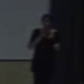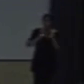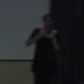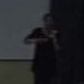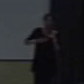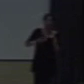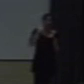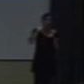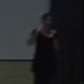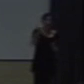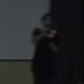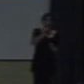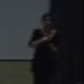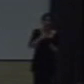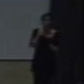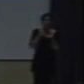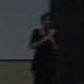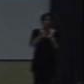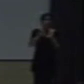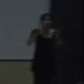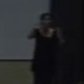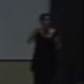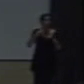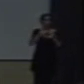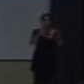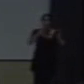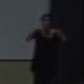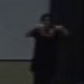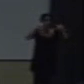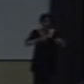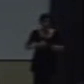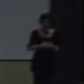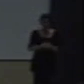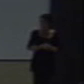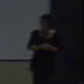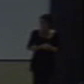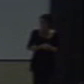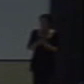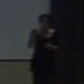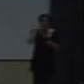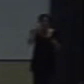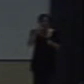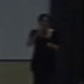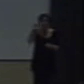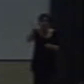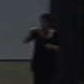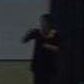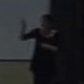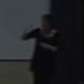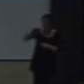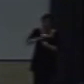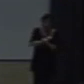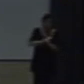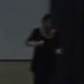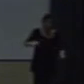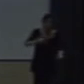que ens planteja nous reptes molt interessants. Els mateixos avenços tècnics ens permeten als freelancers fer coses impensables fa uns anys o que requerien d'un